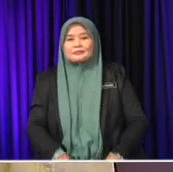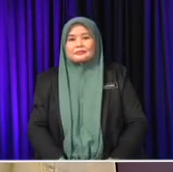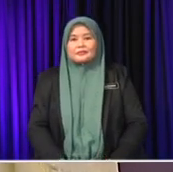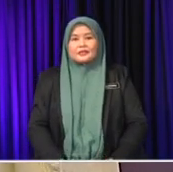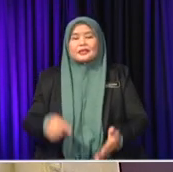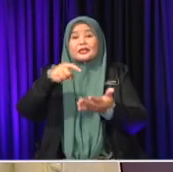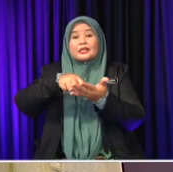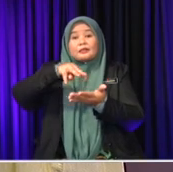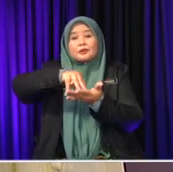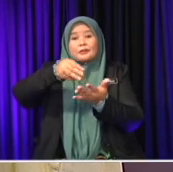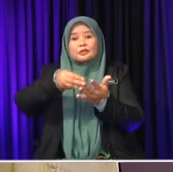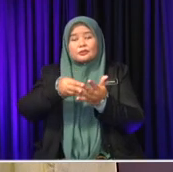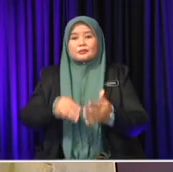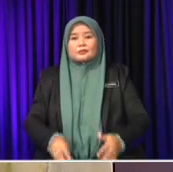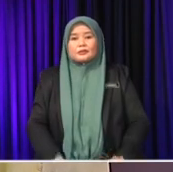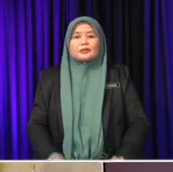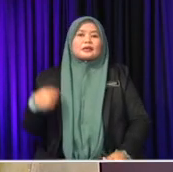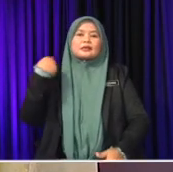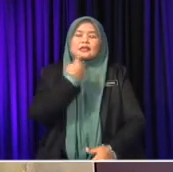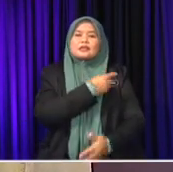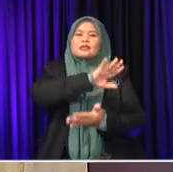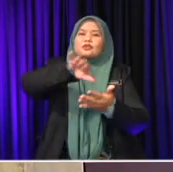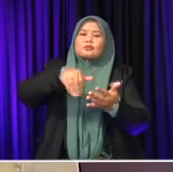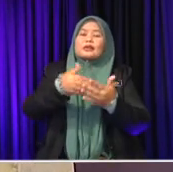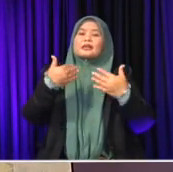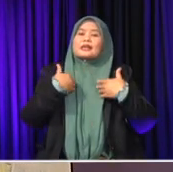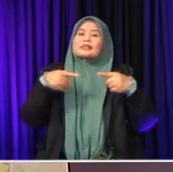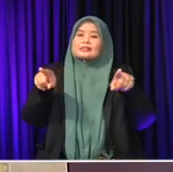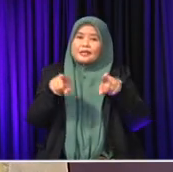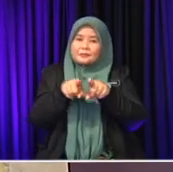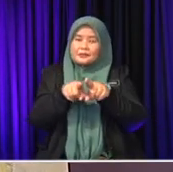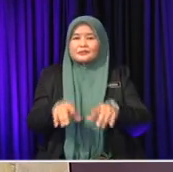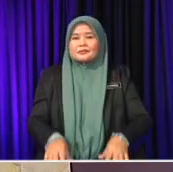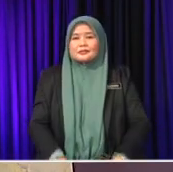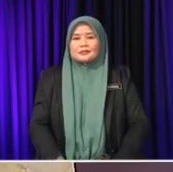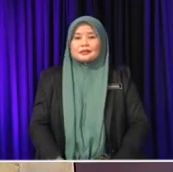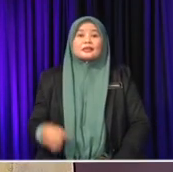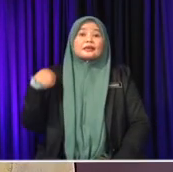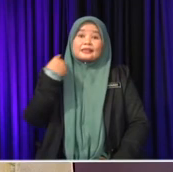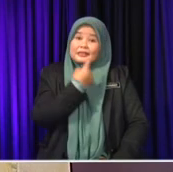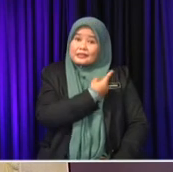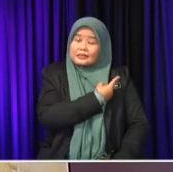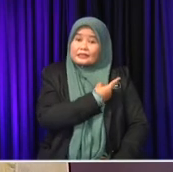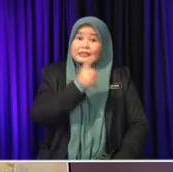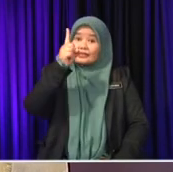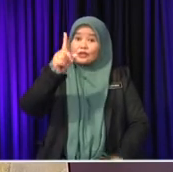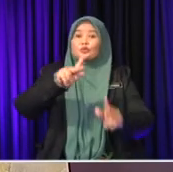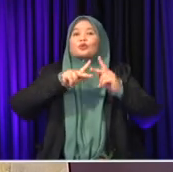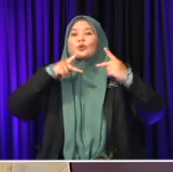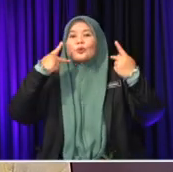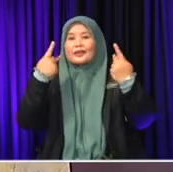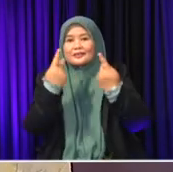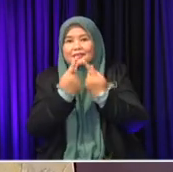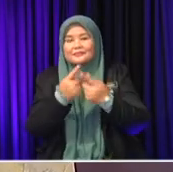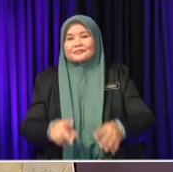ini bermaksud Kita semua adalah sama kita satu keluarga